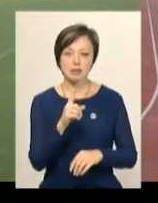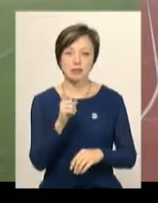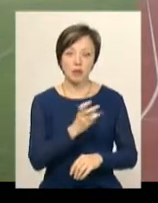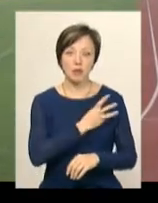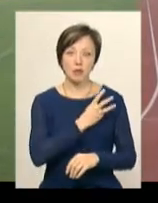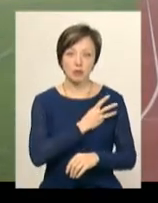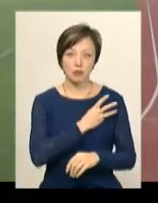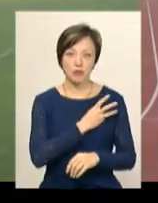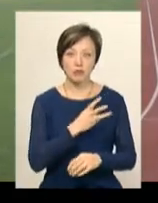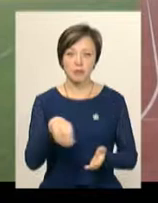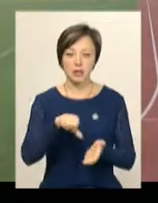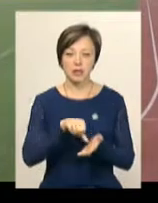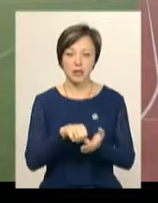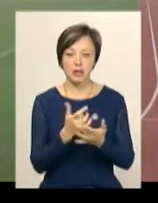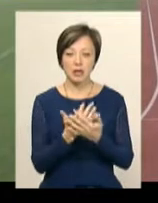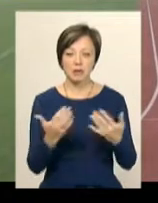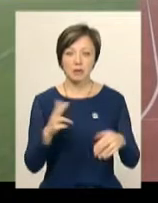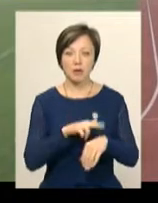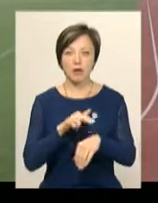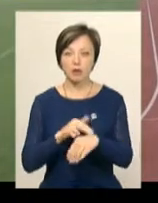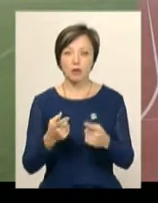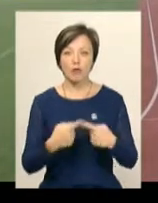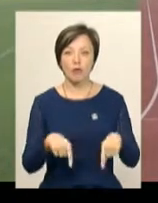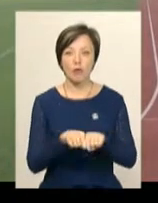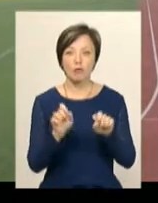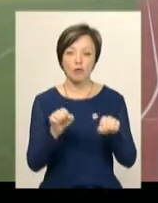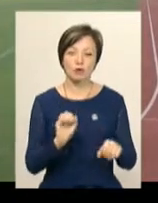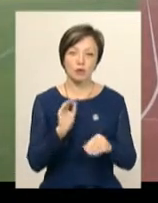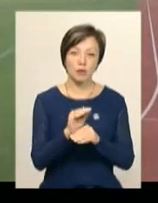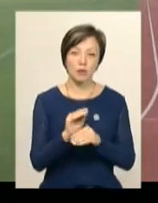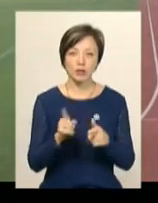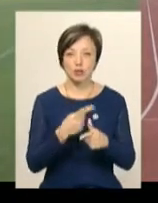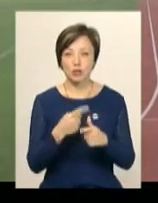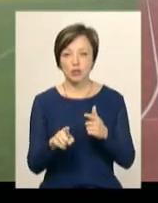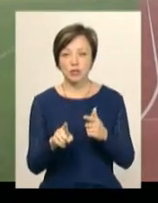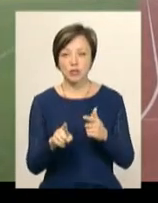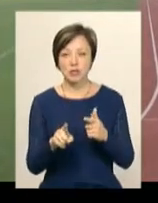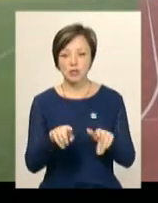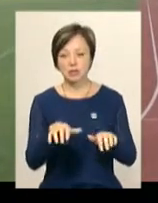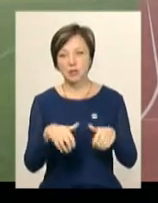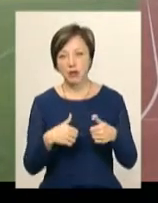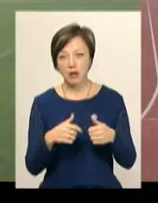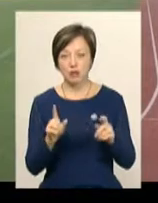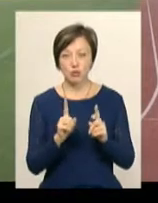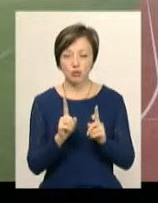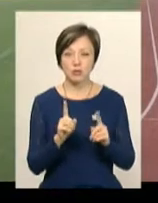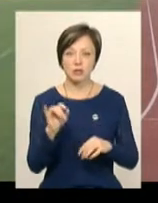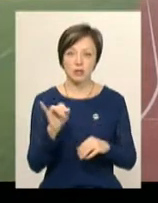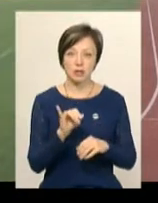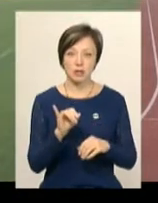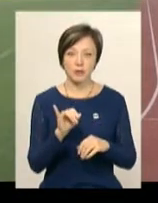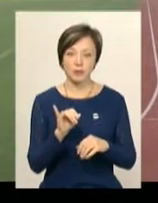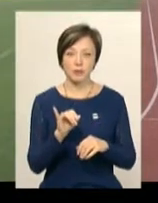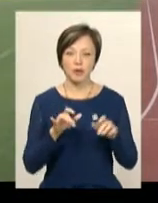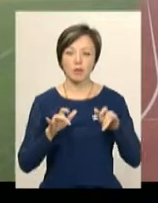побажанням представників різних правоохоронних органів ми можемо додати чи щось забирати. І, скажімо